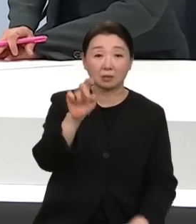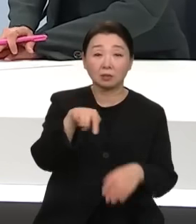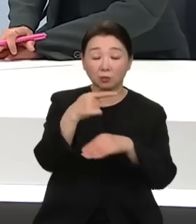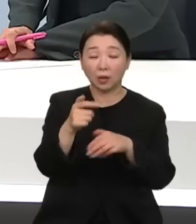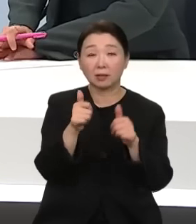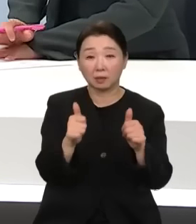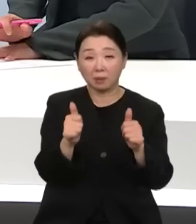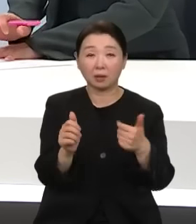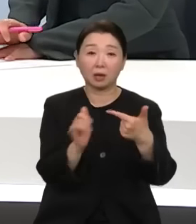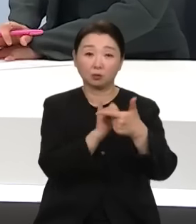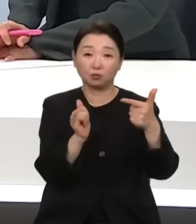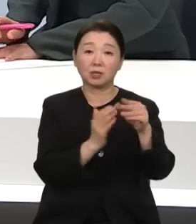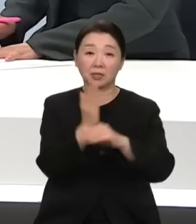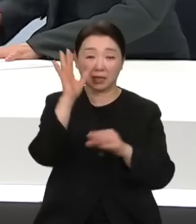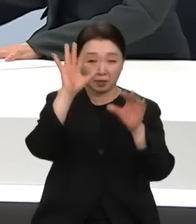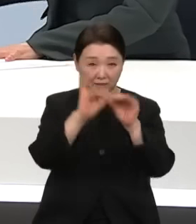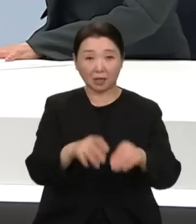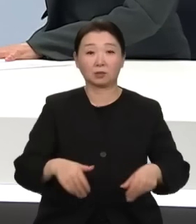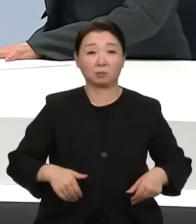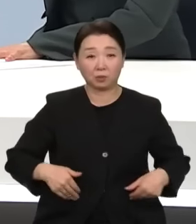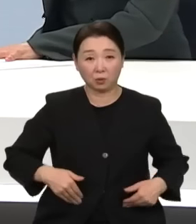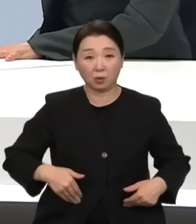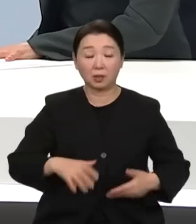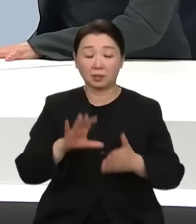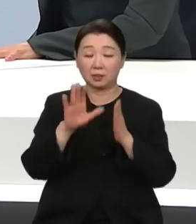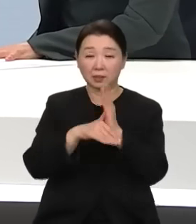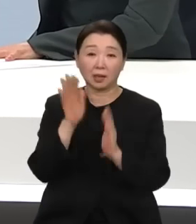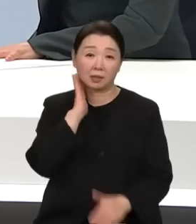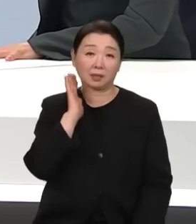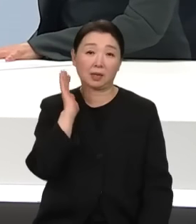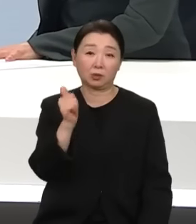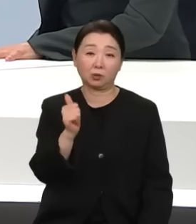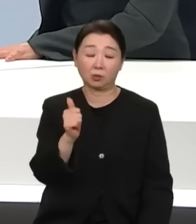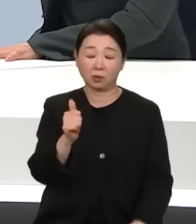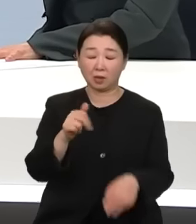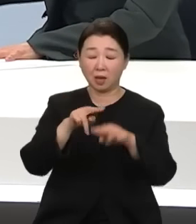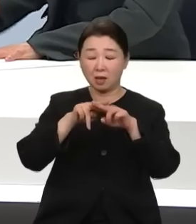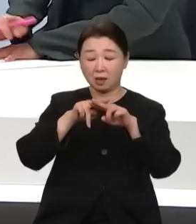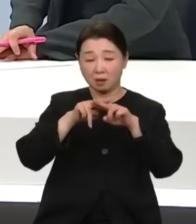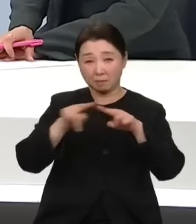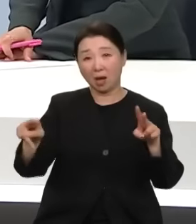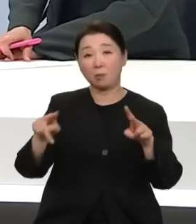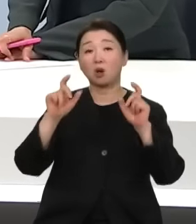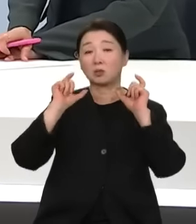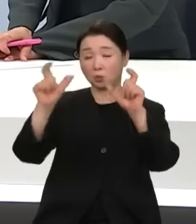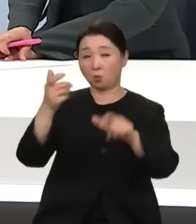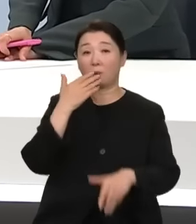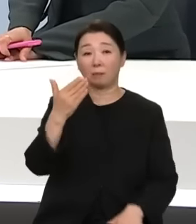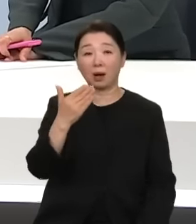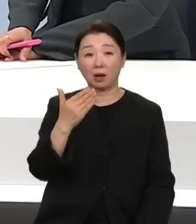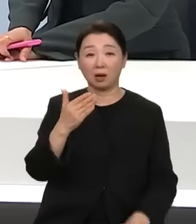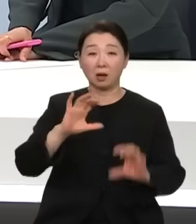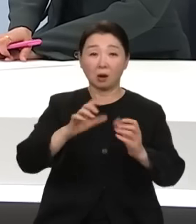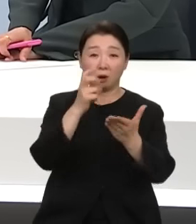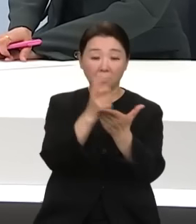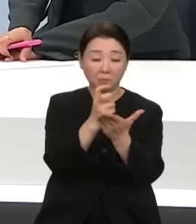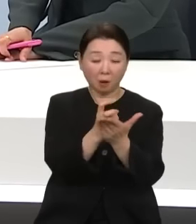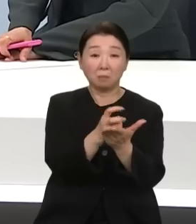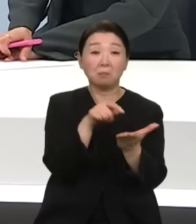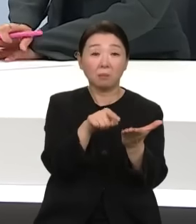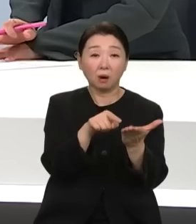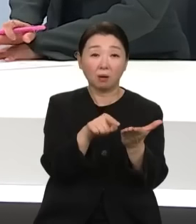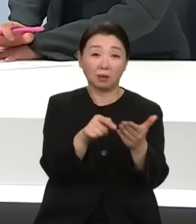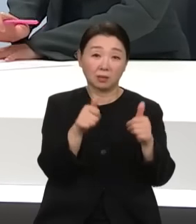뒤 재판관 6인 이상이 찬성하면이 대통령에게 파면 선고가 내려집니다이 헌재법는 심판